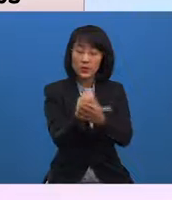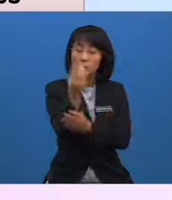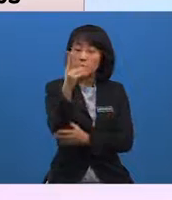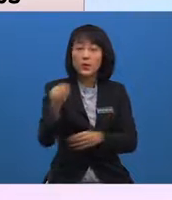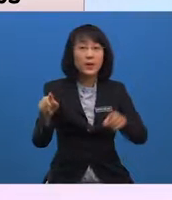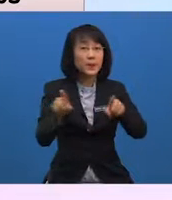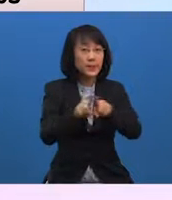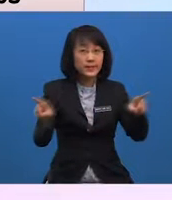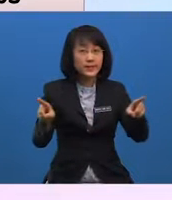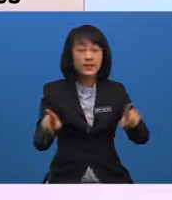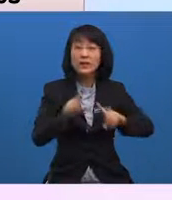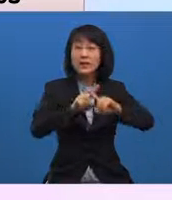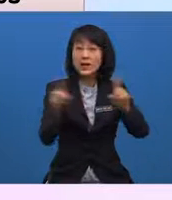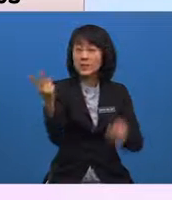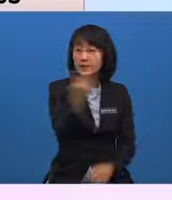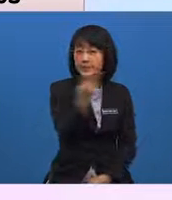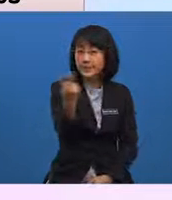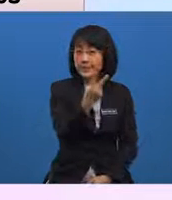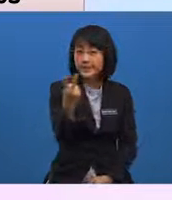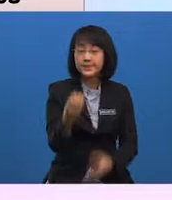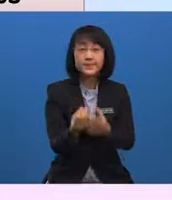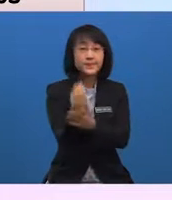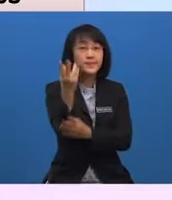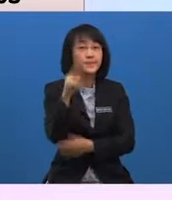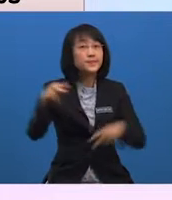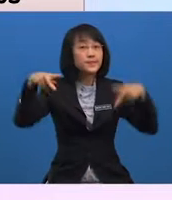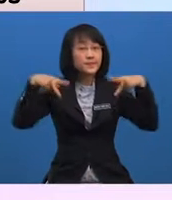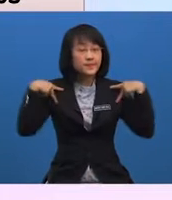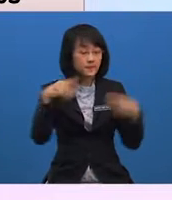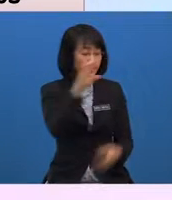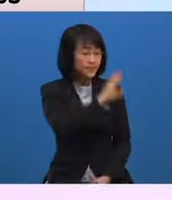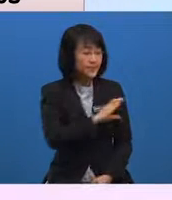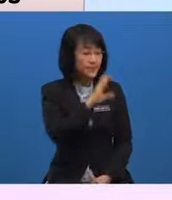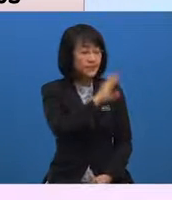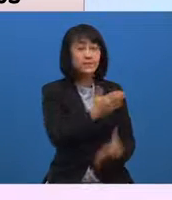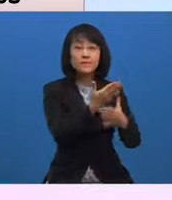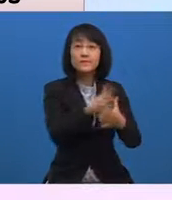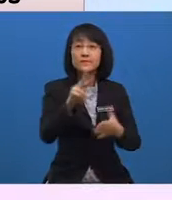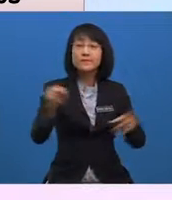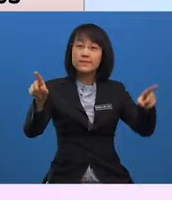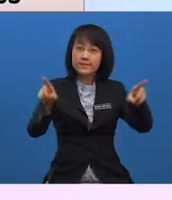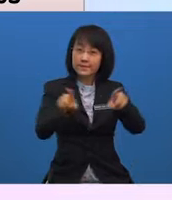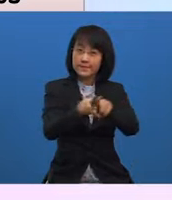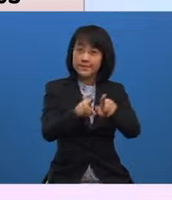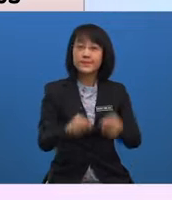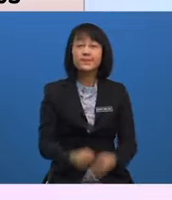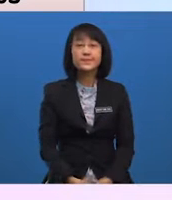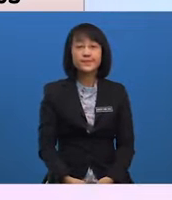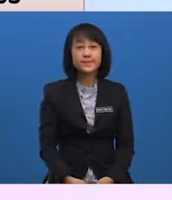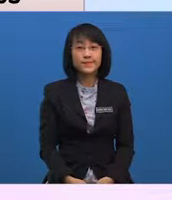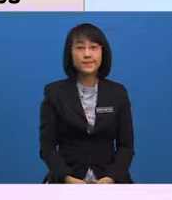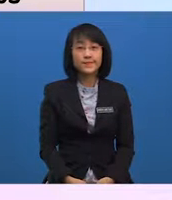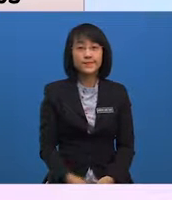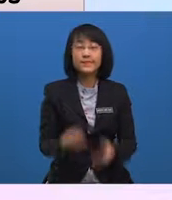berbeza, tetapi kedua-dua tumbuhan ini mempunyai ciri-ciri bahagian yang sama.